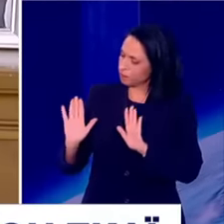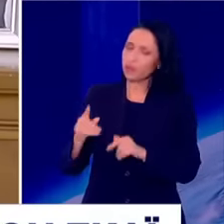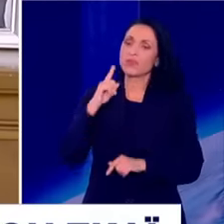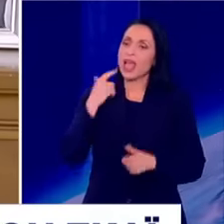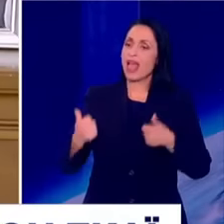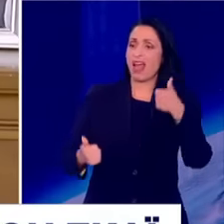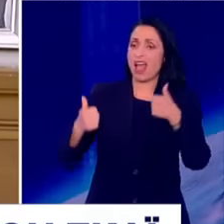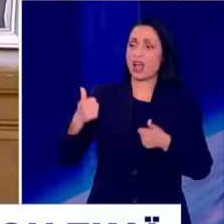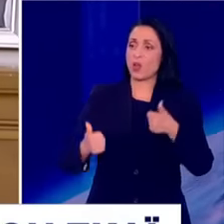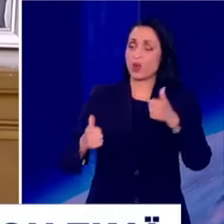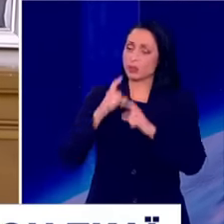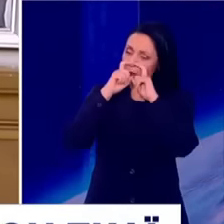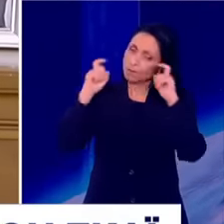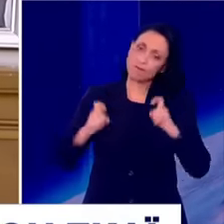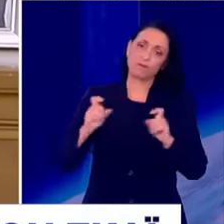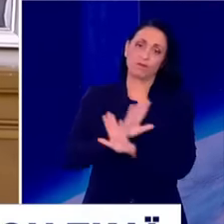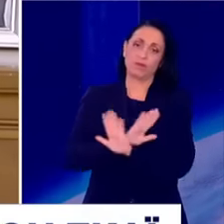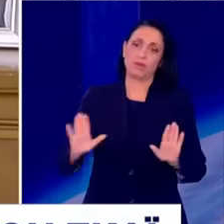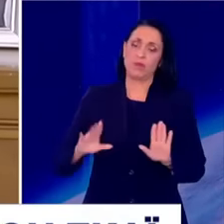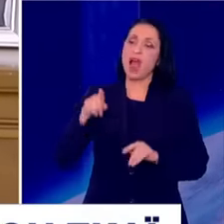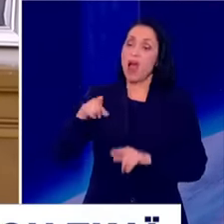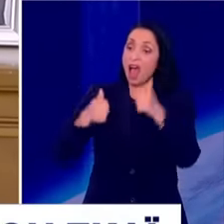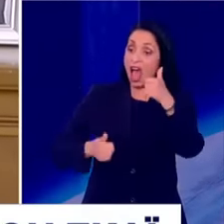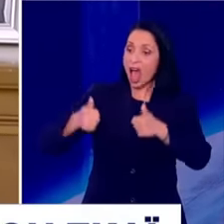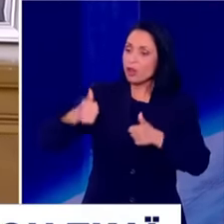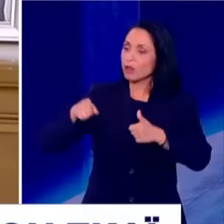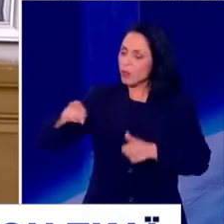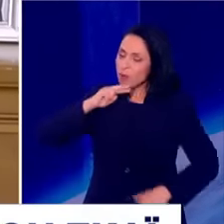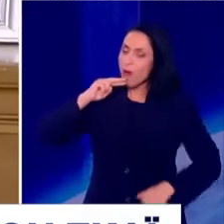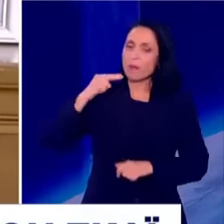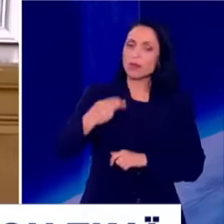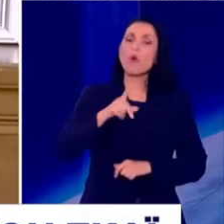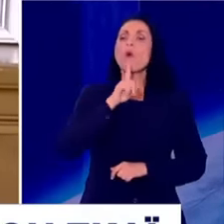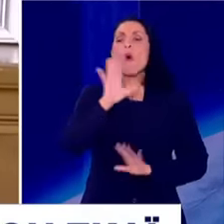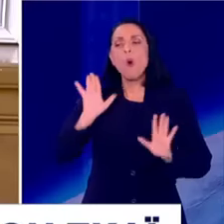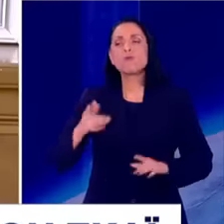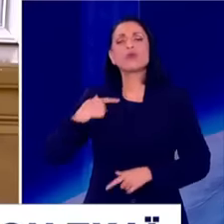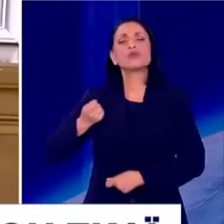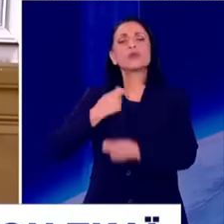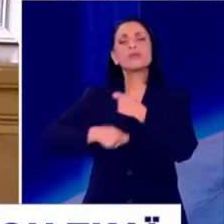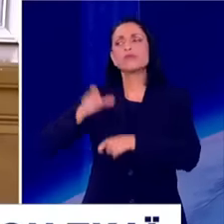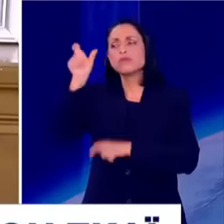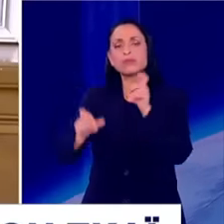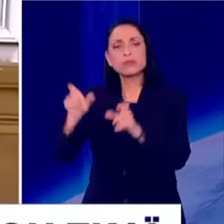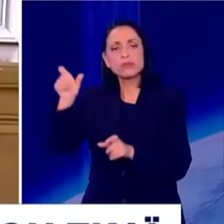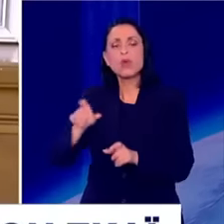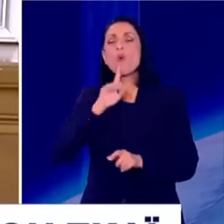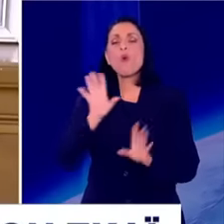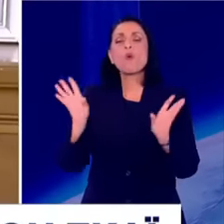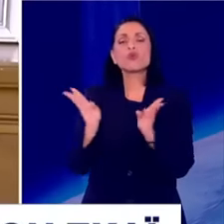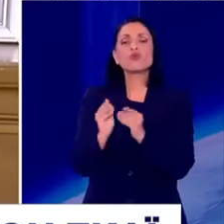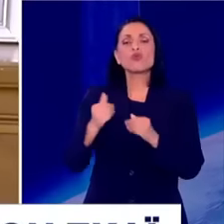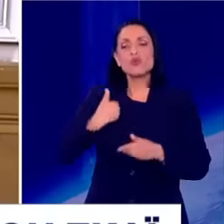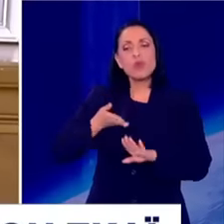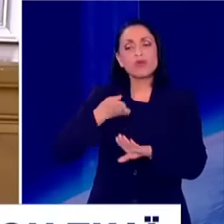ο ανταγωνισμός πρέπει να λειτουργήσει. Ο ανταγωνισμός είναι μια απάντηση. Όπως είναι και ο ευαισθητοποιημένος καταναλωτής, όπως είναι και εργαλεία όπως ο e-καταναλωτής, τον